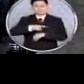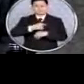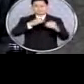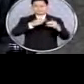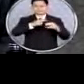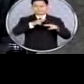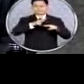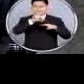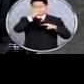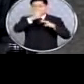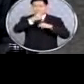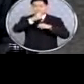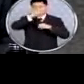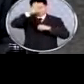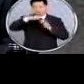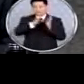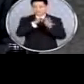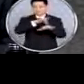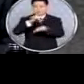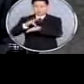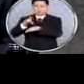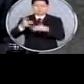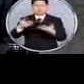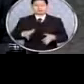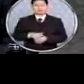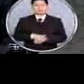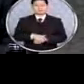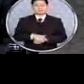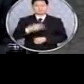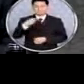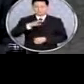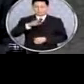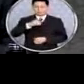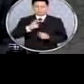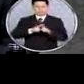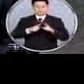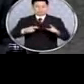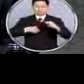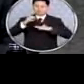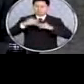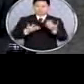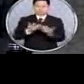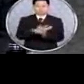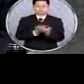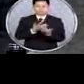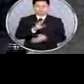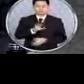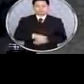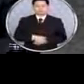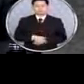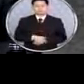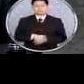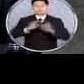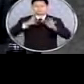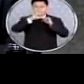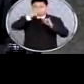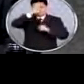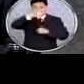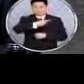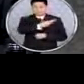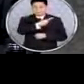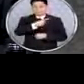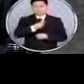共产党都有所接触，同时也有一些很大的这个互动。我之所以跟国民党 有这